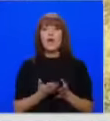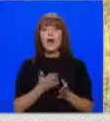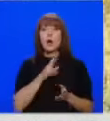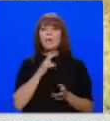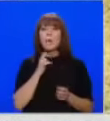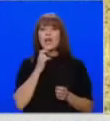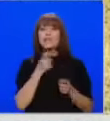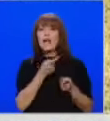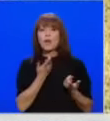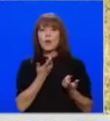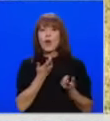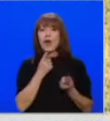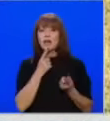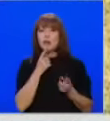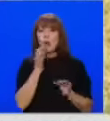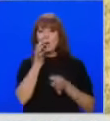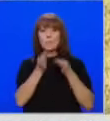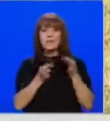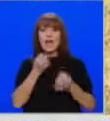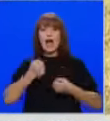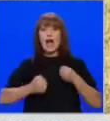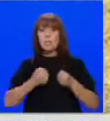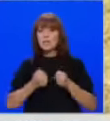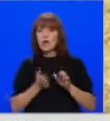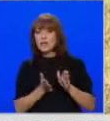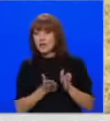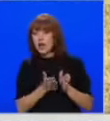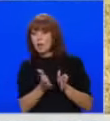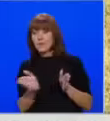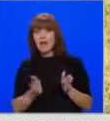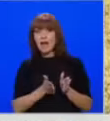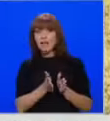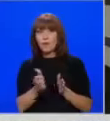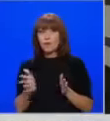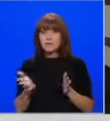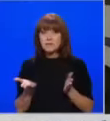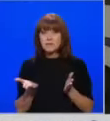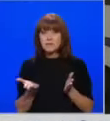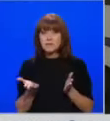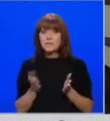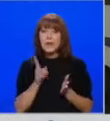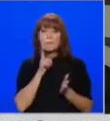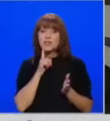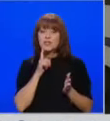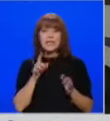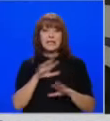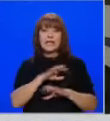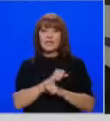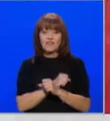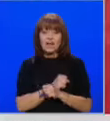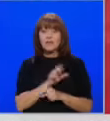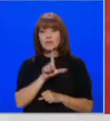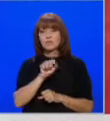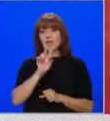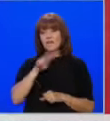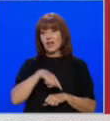обясняват къде да минат и нещо правеше така с ръцето. Викам, сигурно е станало мазало там. Мъжът е задържан за 72